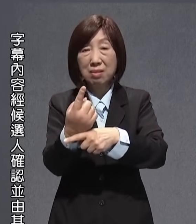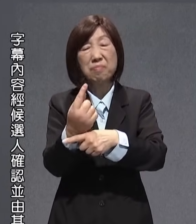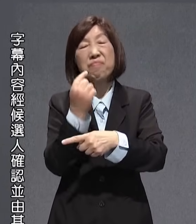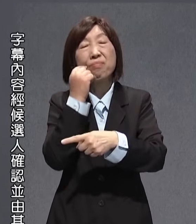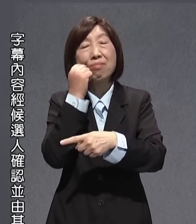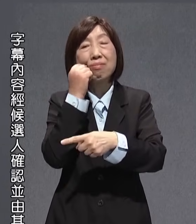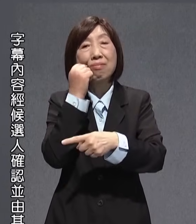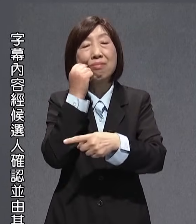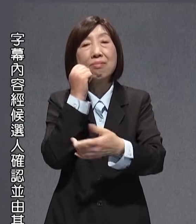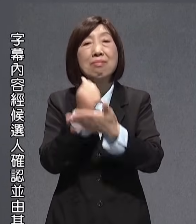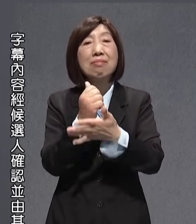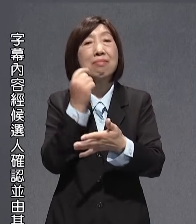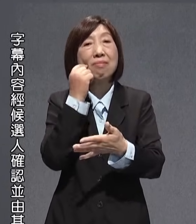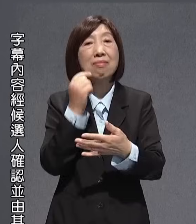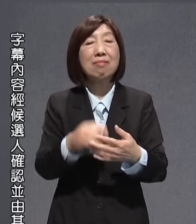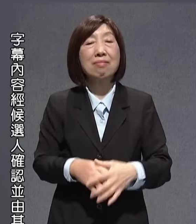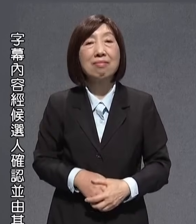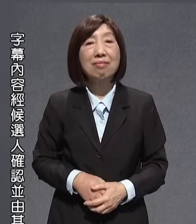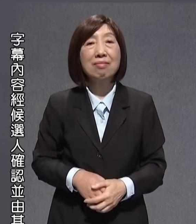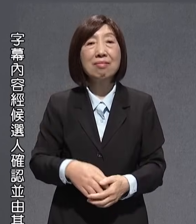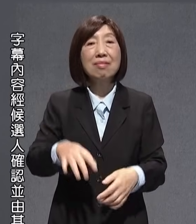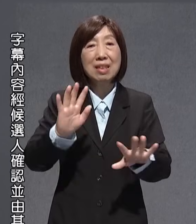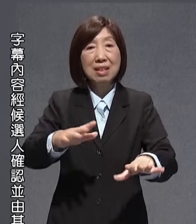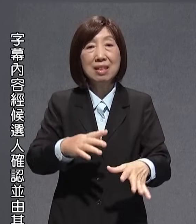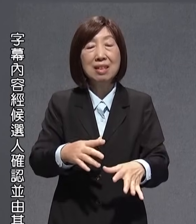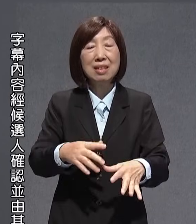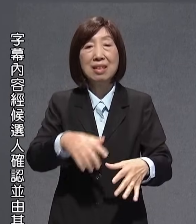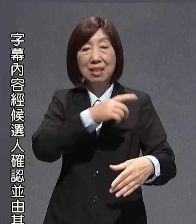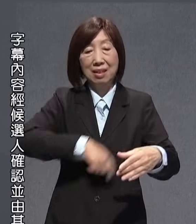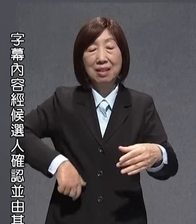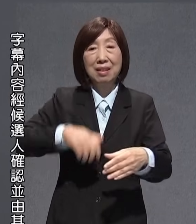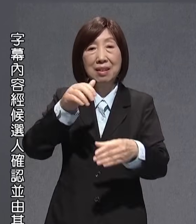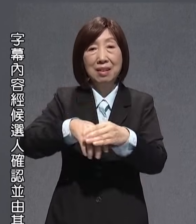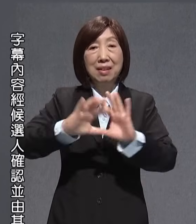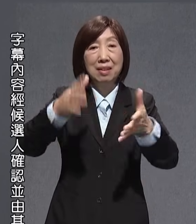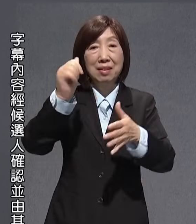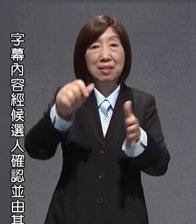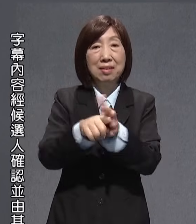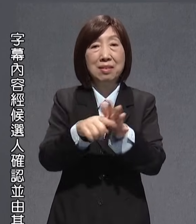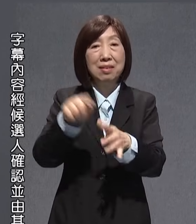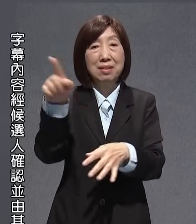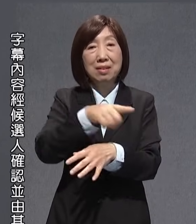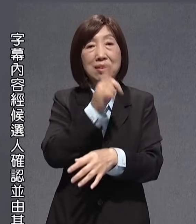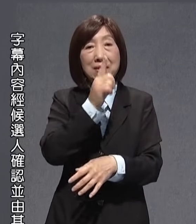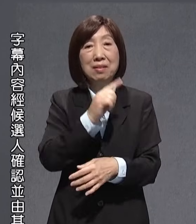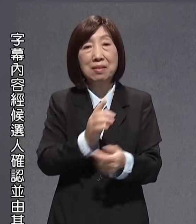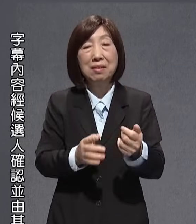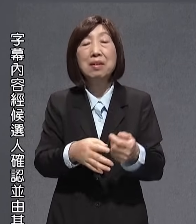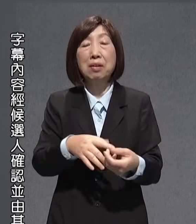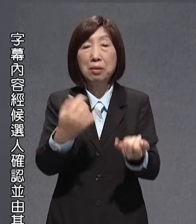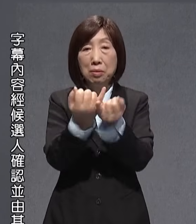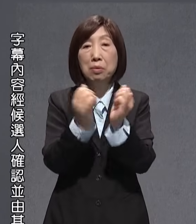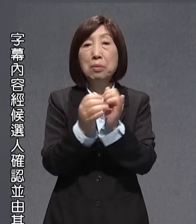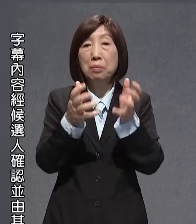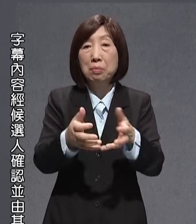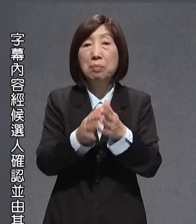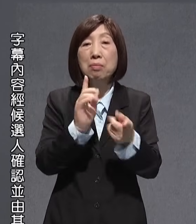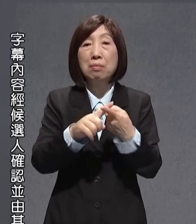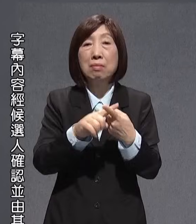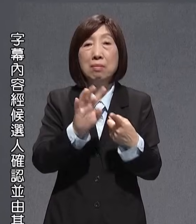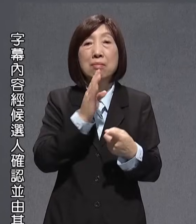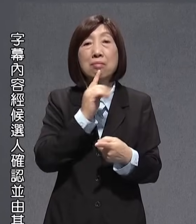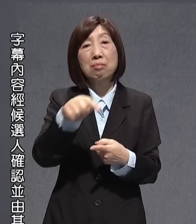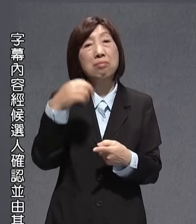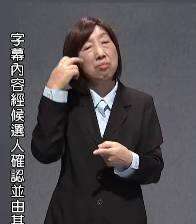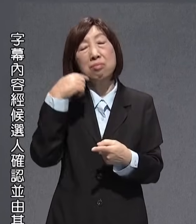真的，以前都没想到，啊，这么拼总统啊，结果要来效果女性，所以这些不